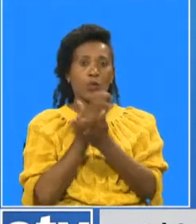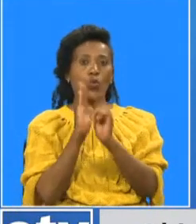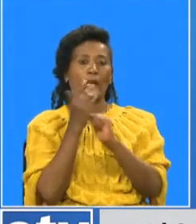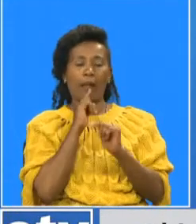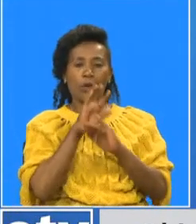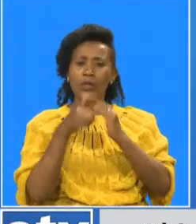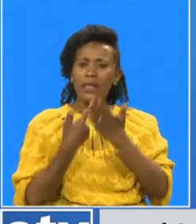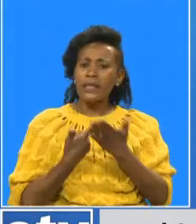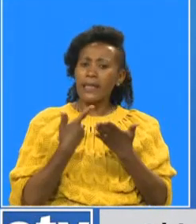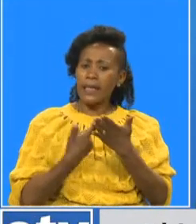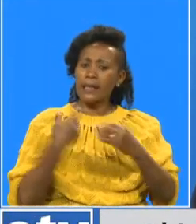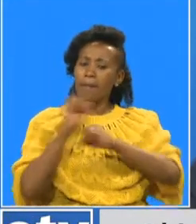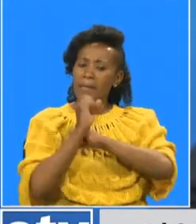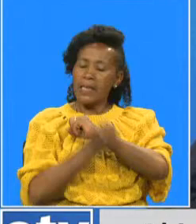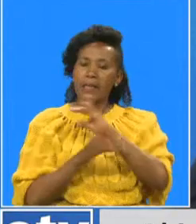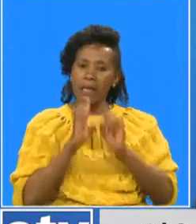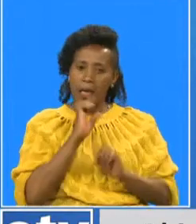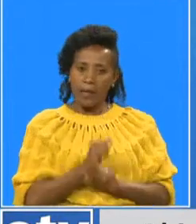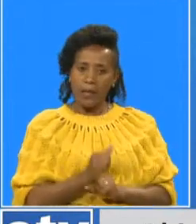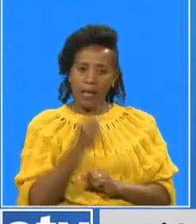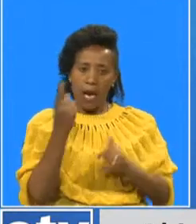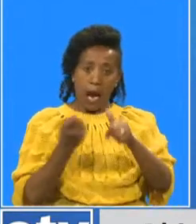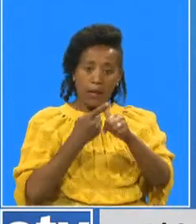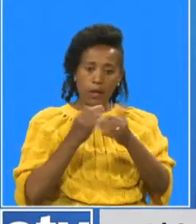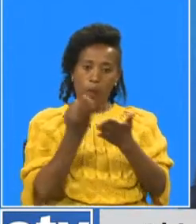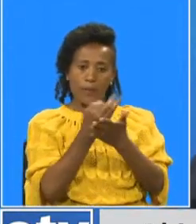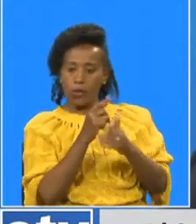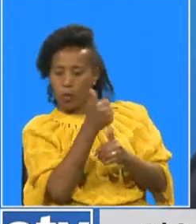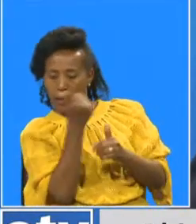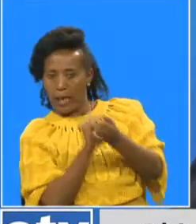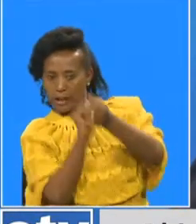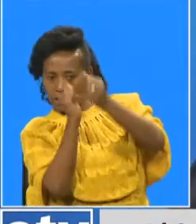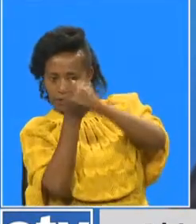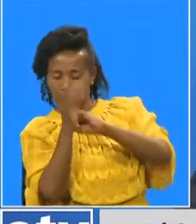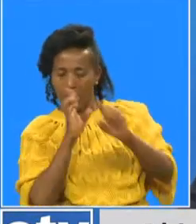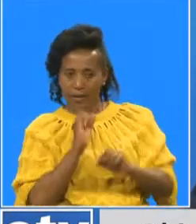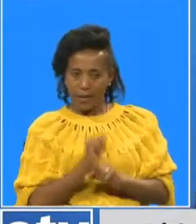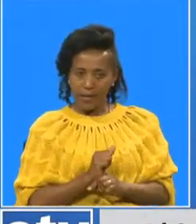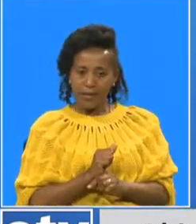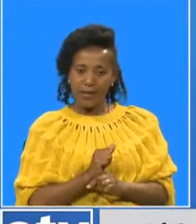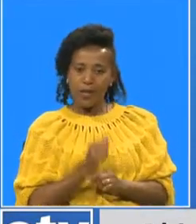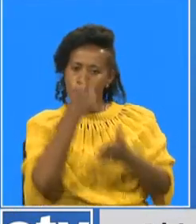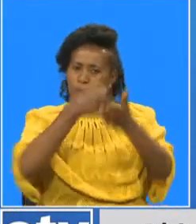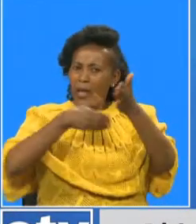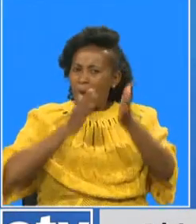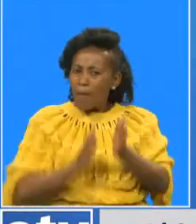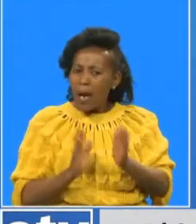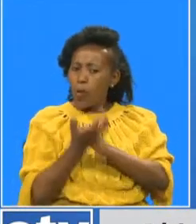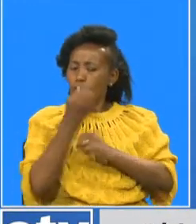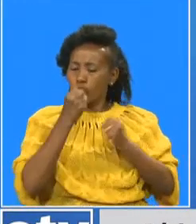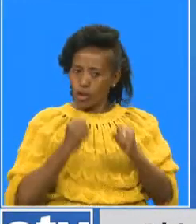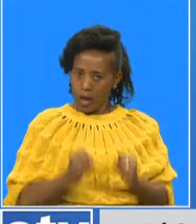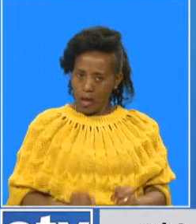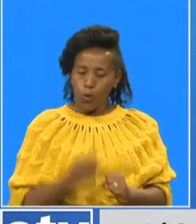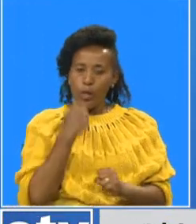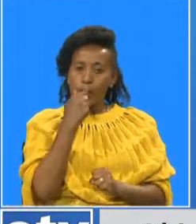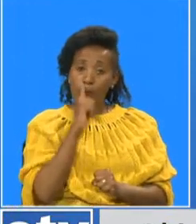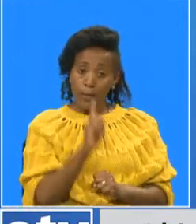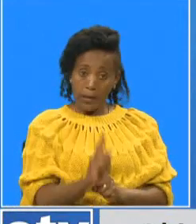ነው። ስለዚህ ይህንን መሰረት አድርጎ ከአንደኛው ፕሮዳክት ወደ ሌላ ሽፍት ባደርግ ውጤታማ ልሆን እችላለሁኝ